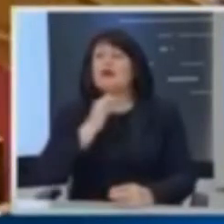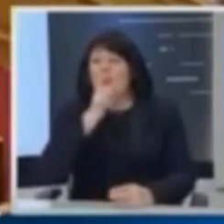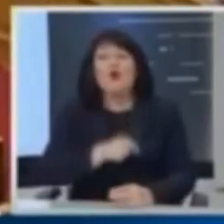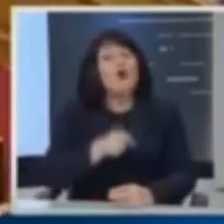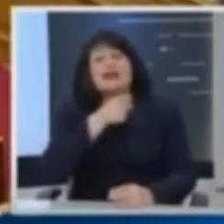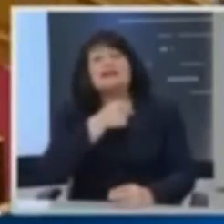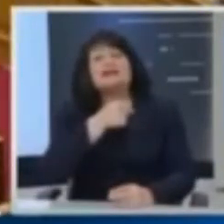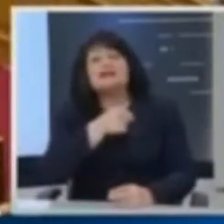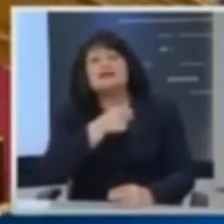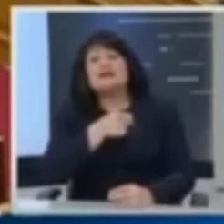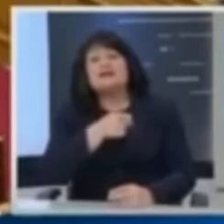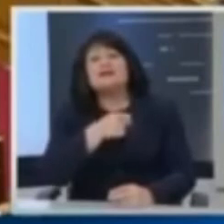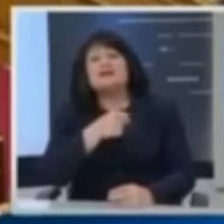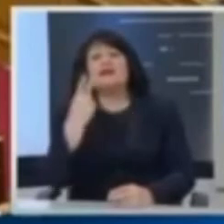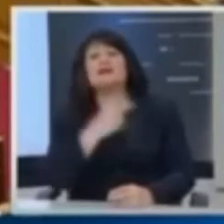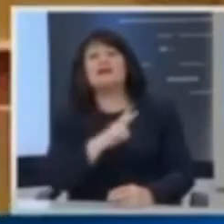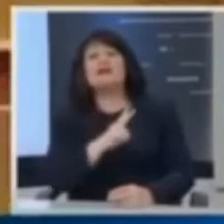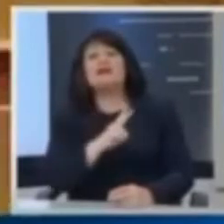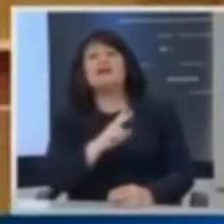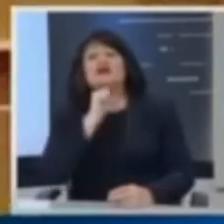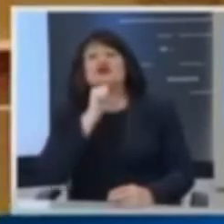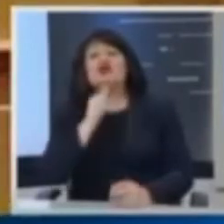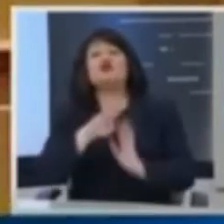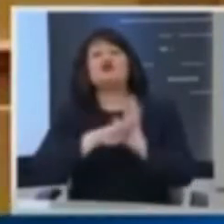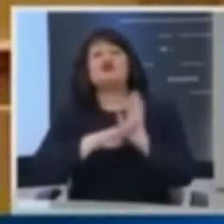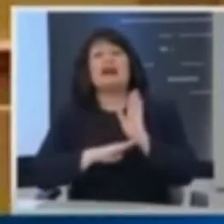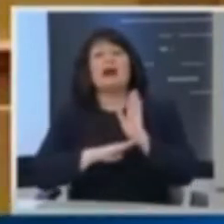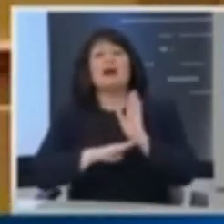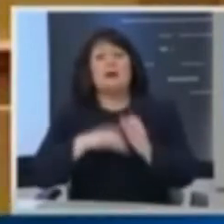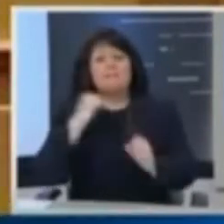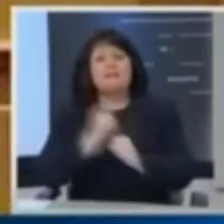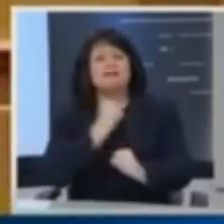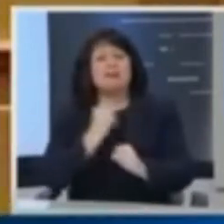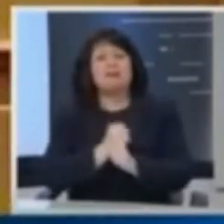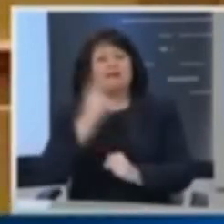Γιατί λοιπόν εσείς με την δικιά σας συνταγματική ιδεολειψία